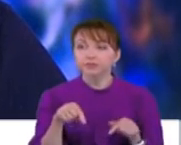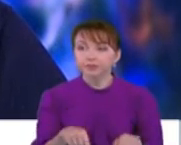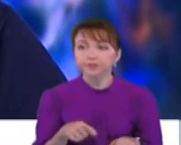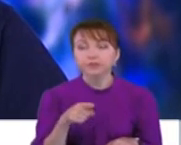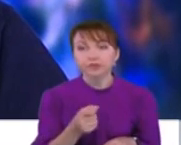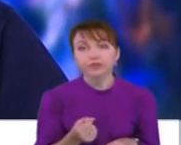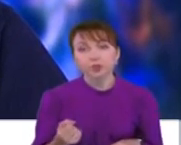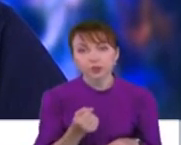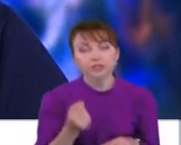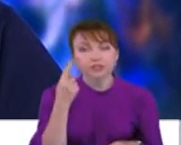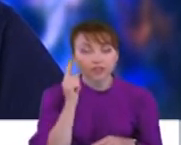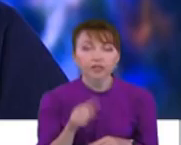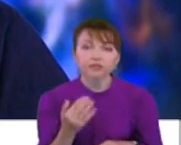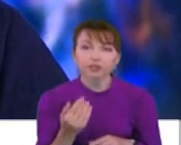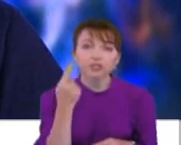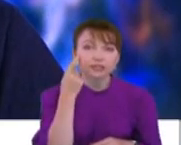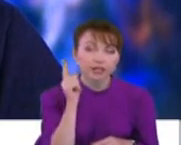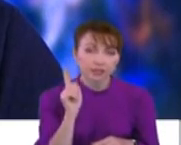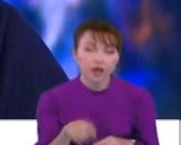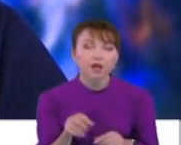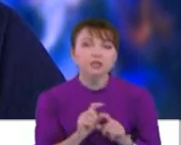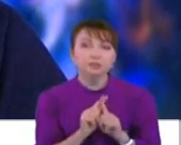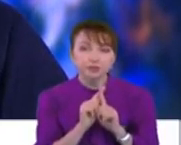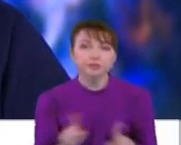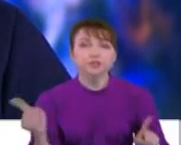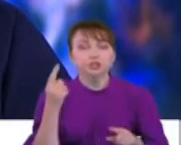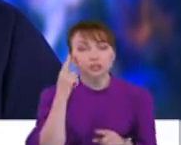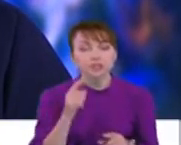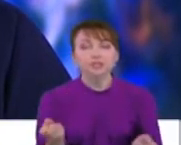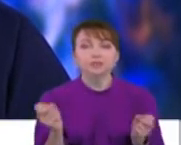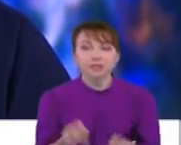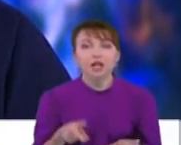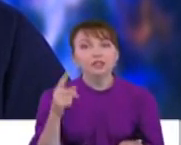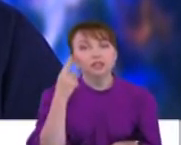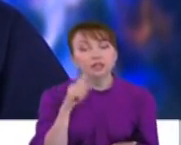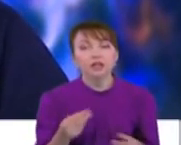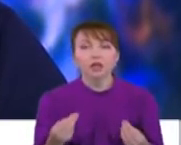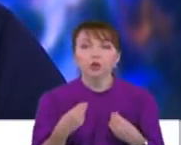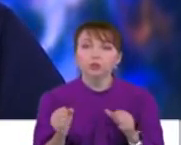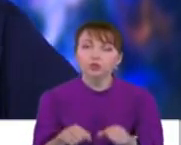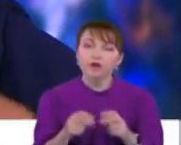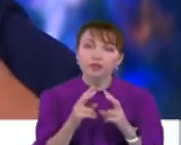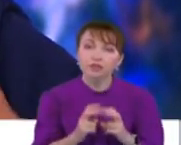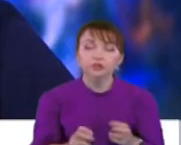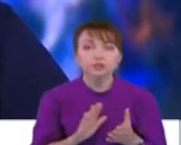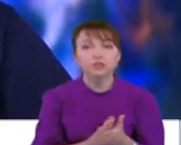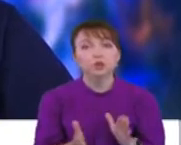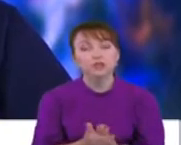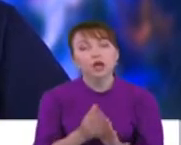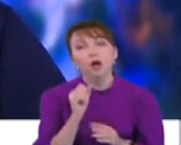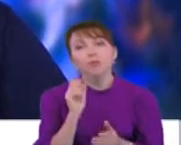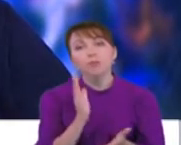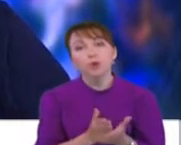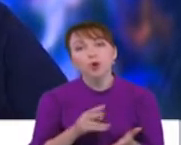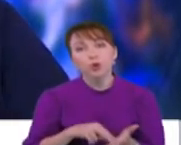носіями знань, і ваші знання, специфічні знання, спеціальні знання, дають можливість аналізувати ситуацію в плані прогнозування